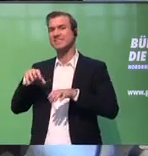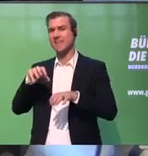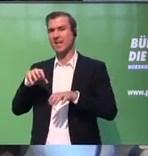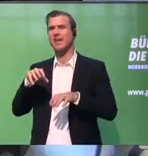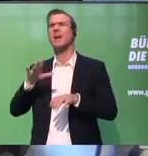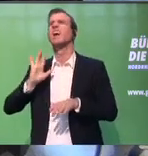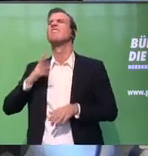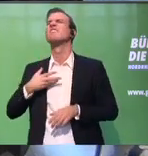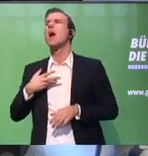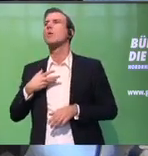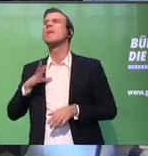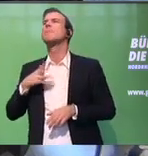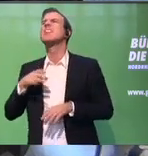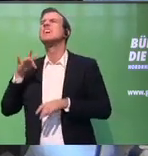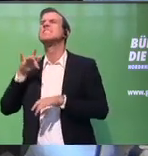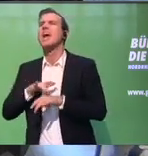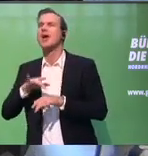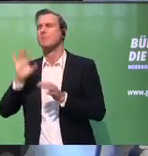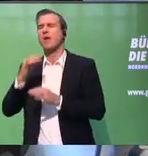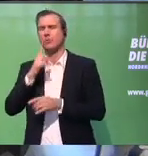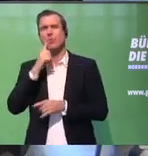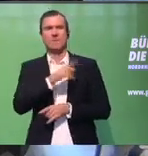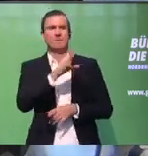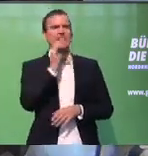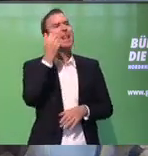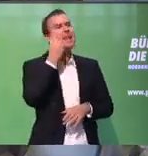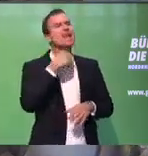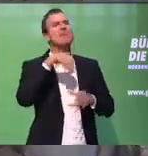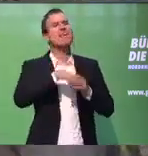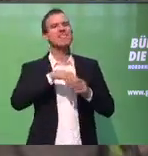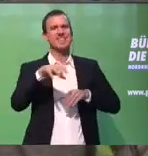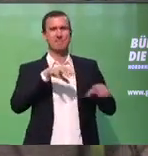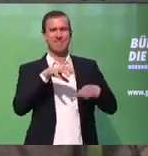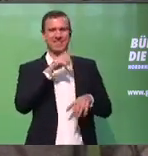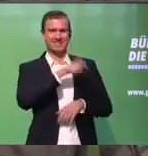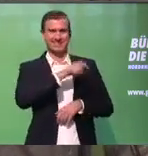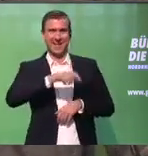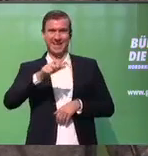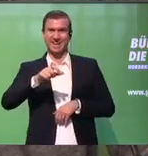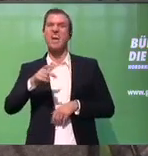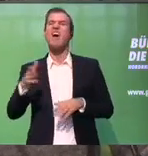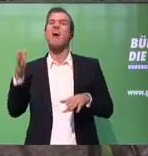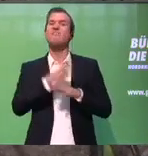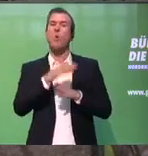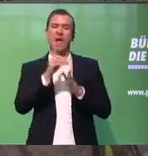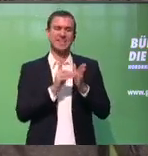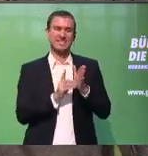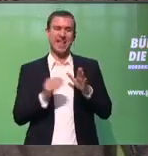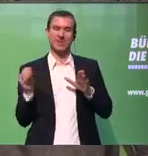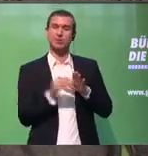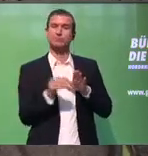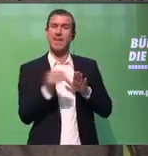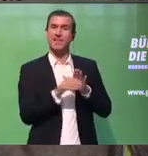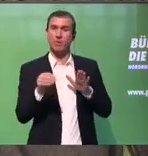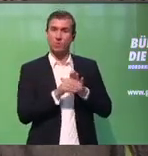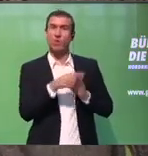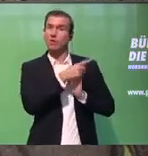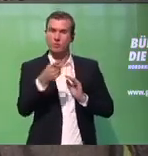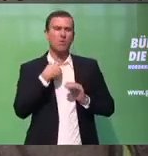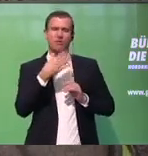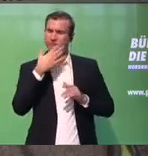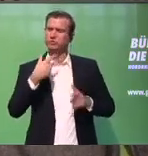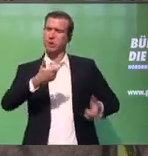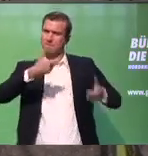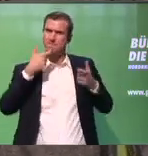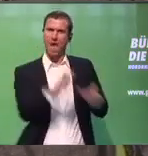ja nicht nennen, liebe Innenminister, bei der Vorratsdatenspeicherung werden wir euch einen Strich durch